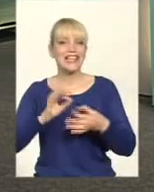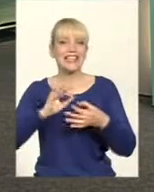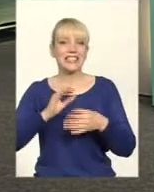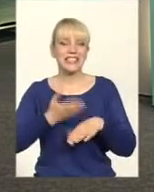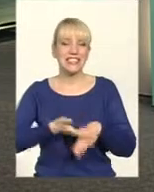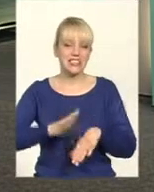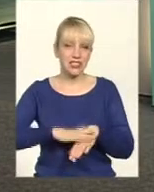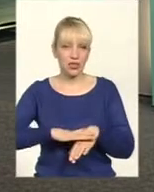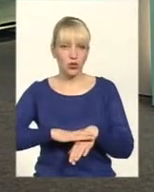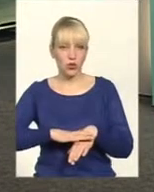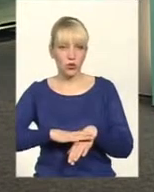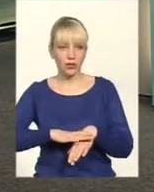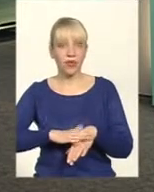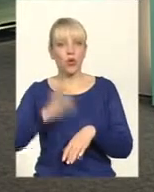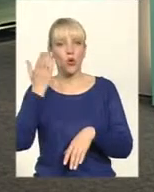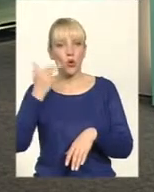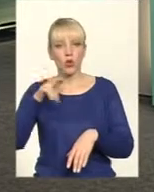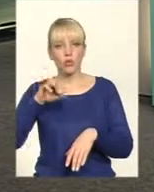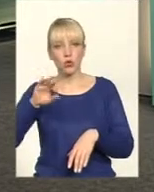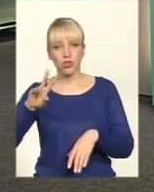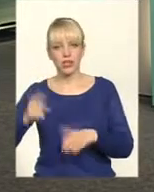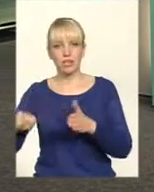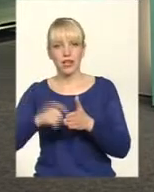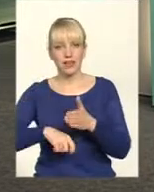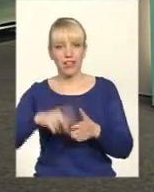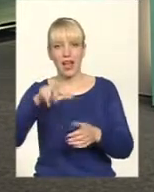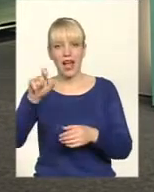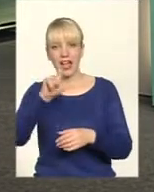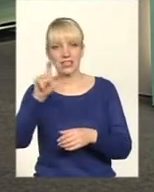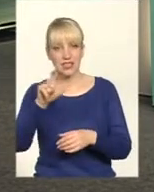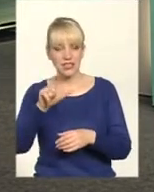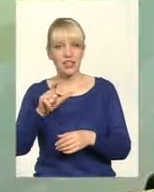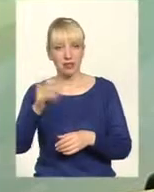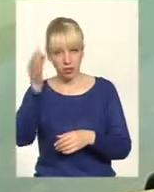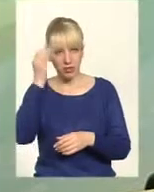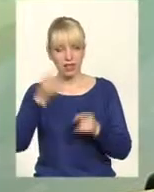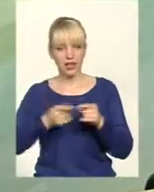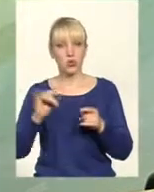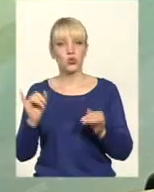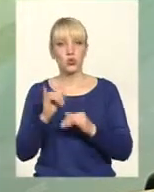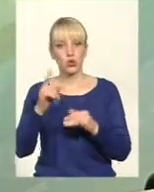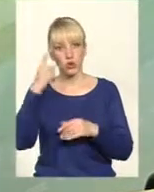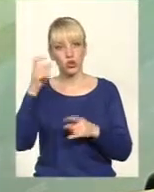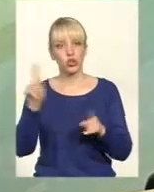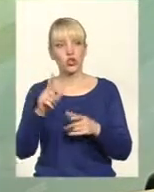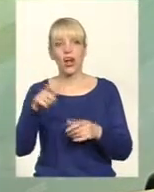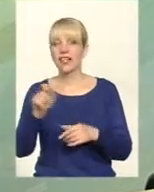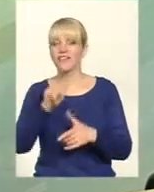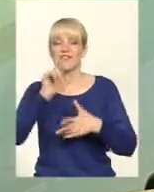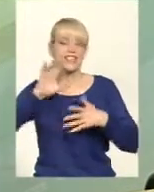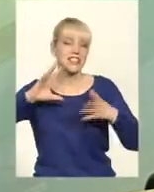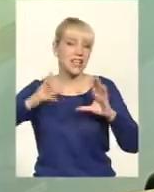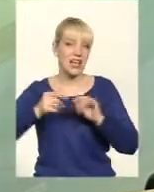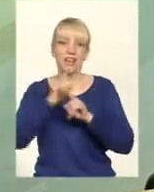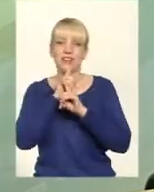майже Путін перекривав газовий вентиль, ви запам'ятаєте цю історію, і оголосив, що газу взагалі не буде постачати